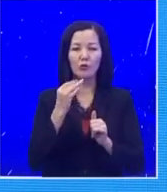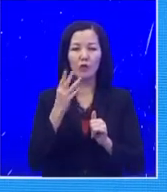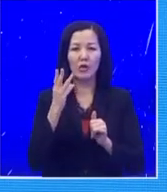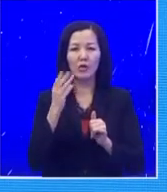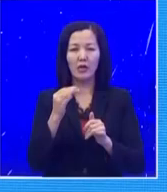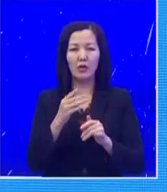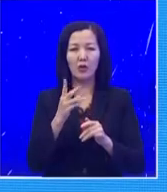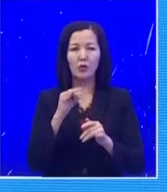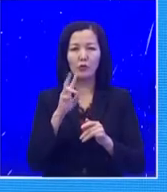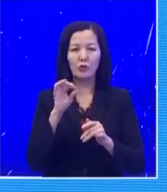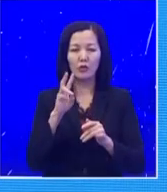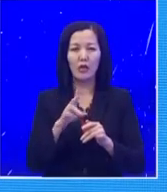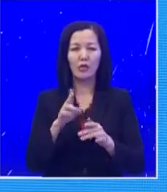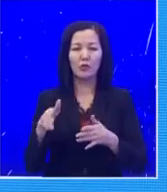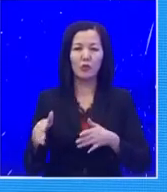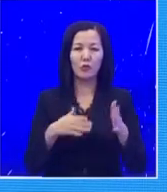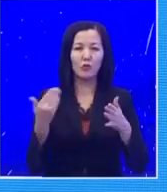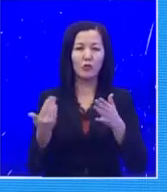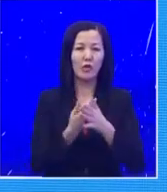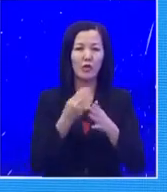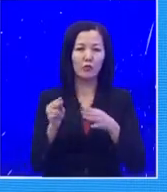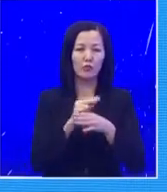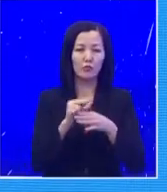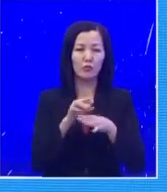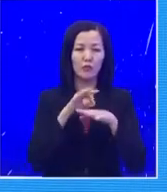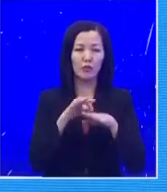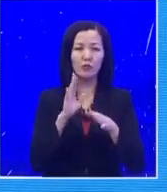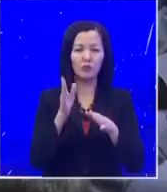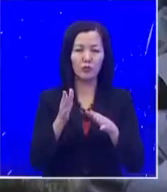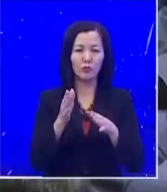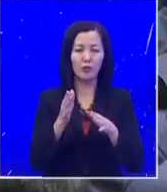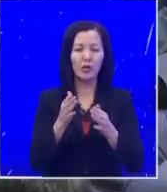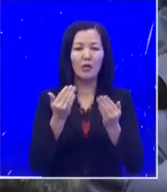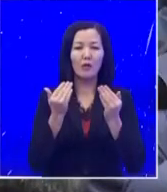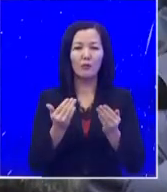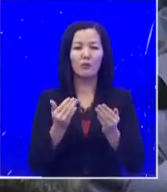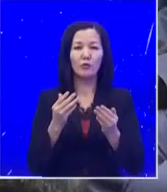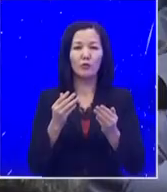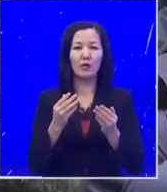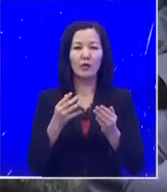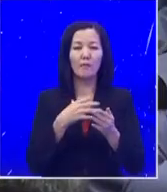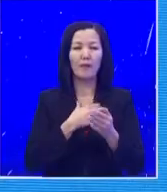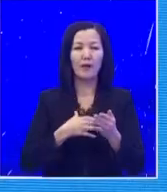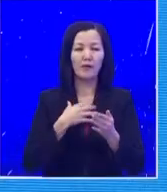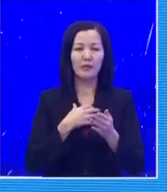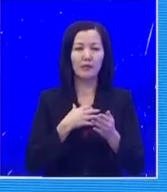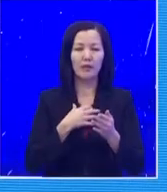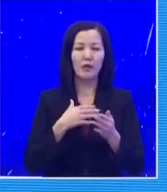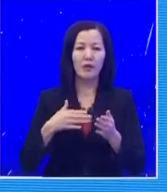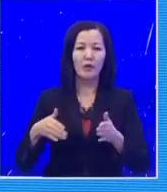Құрылбайтал, Ұзынағаш, Атар көлік жолдарын жаңғырту жұмыстары жүргізілуде. Жергілікті маңызды бар